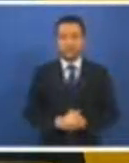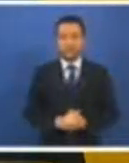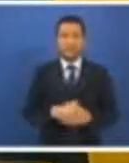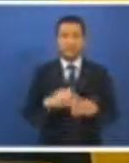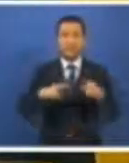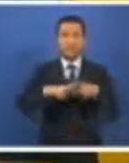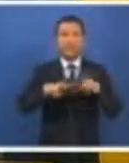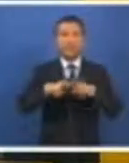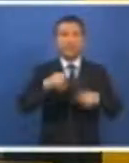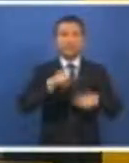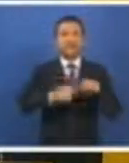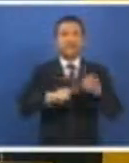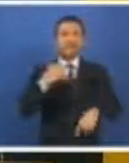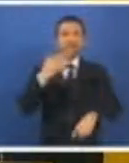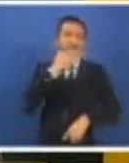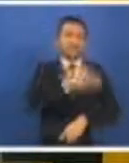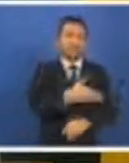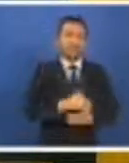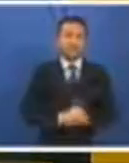Aksaray'a gitmiş.